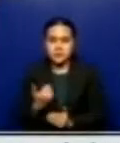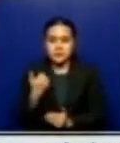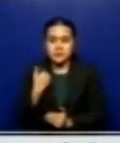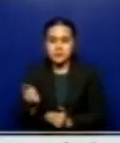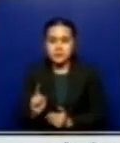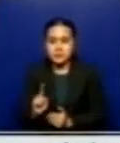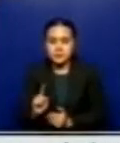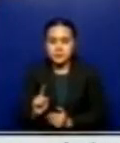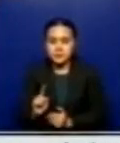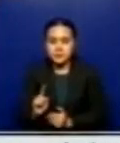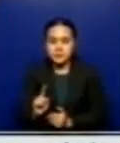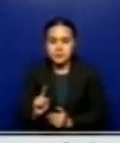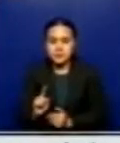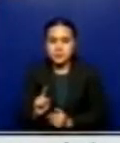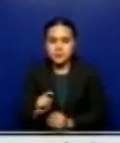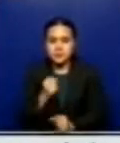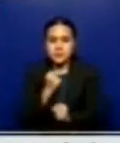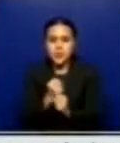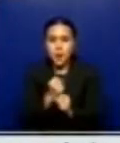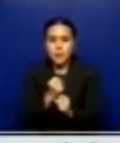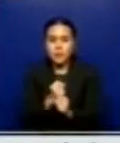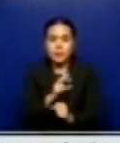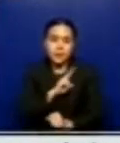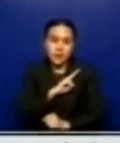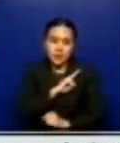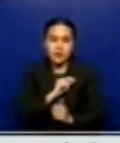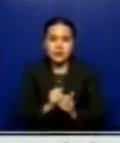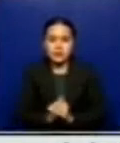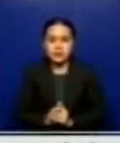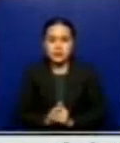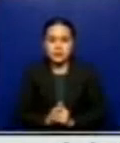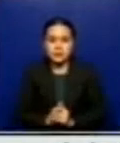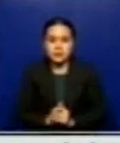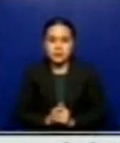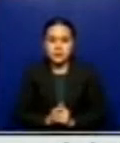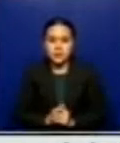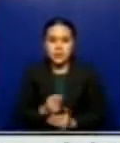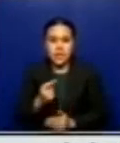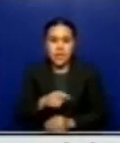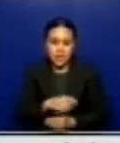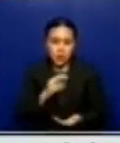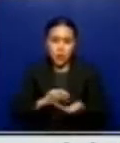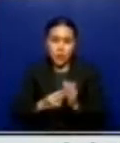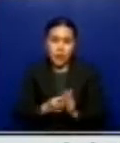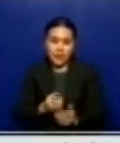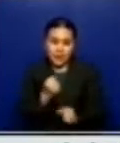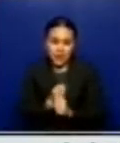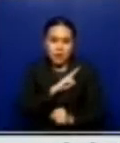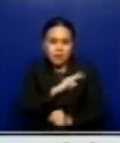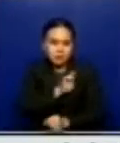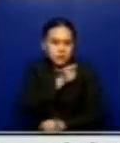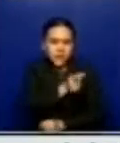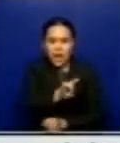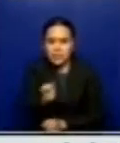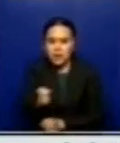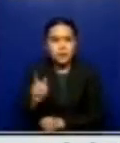การทำเองแทนที่จะเป็นการจ้างเหมาผู้รับจ้างกลับไปด